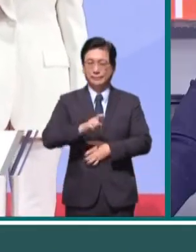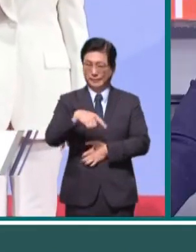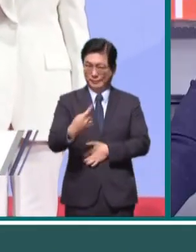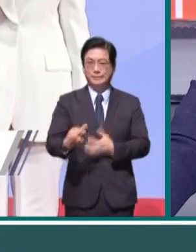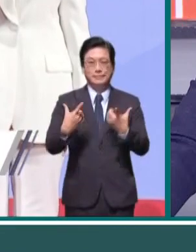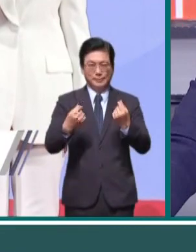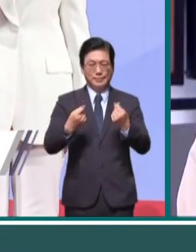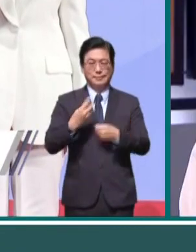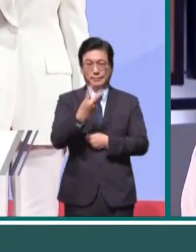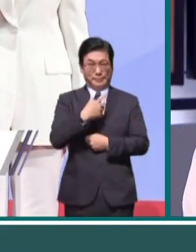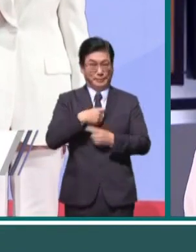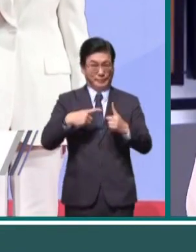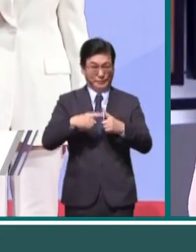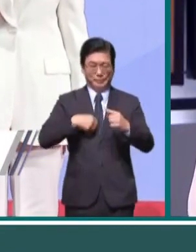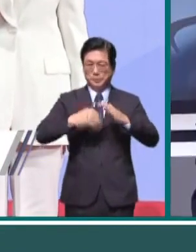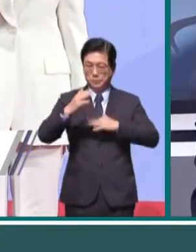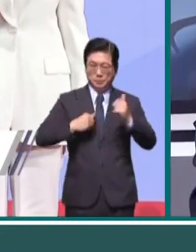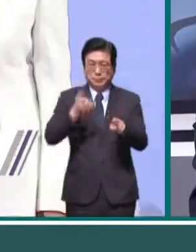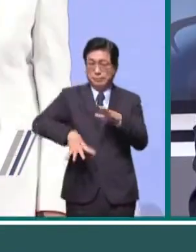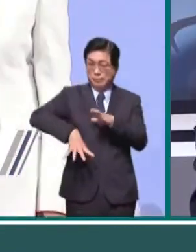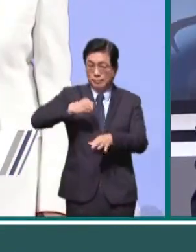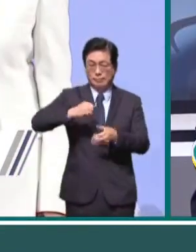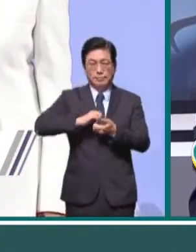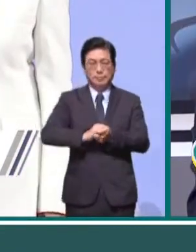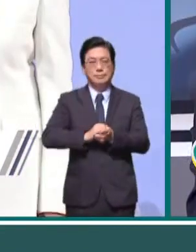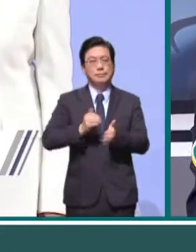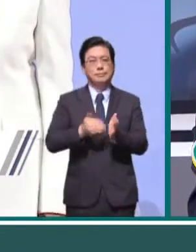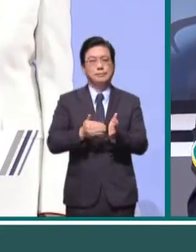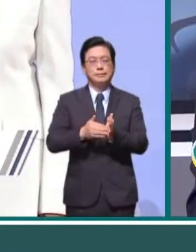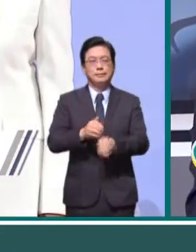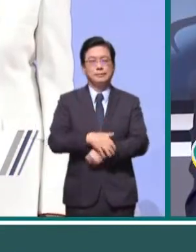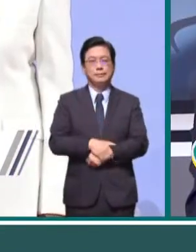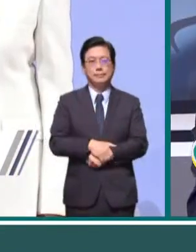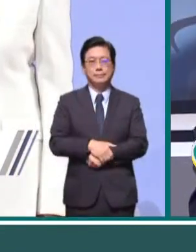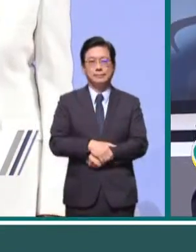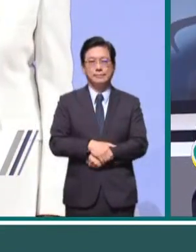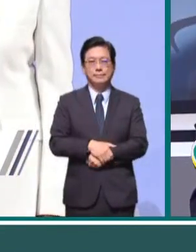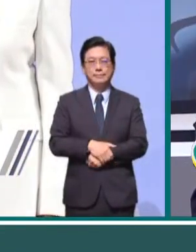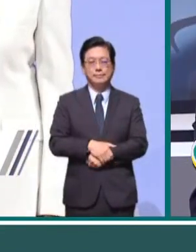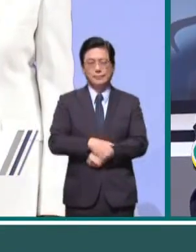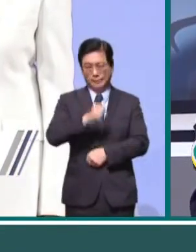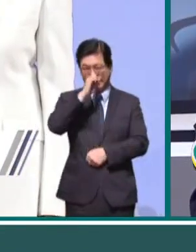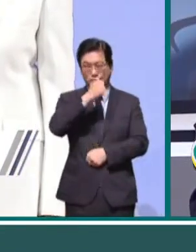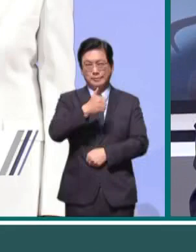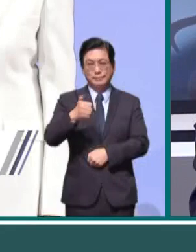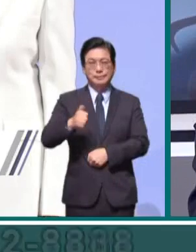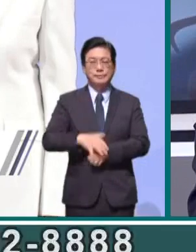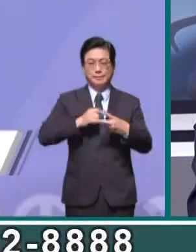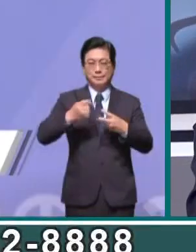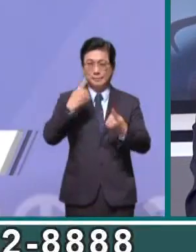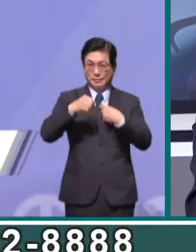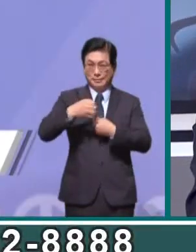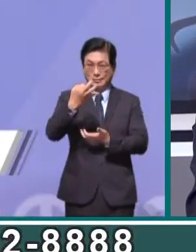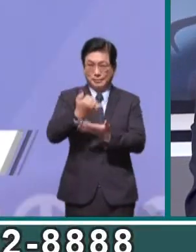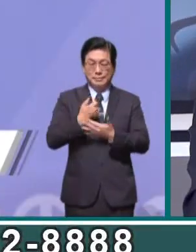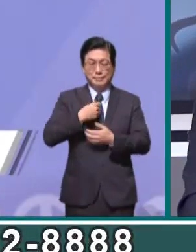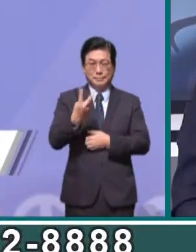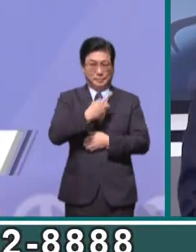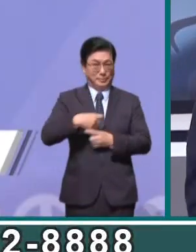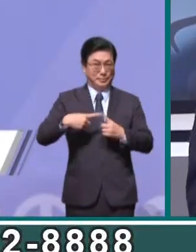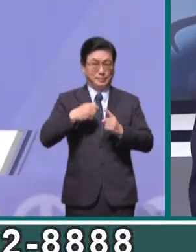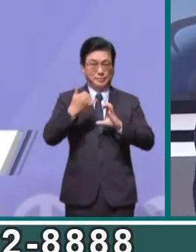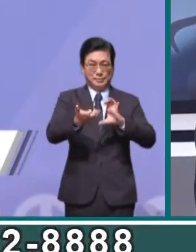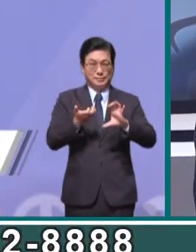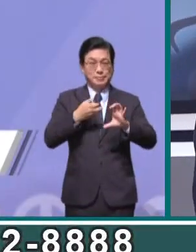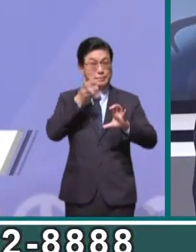我印象中，因为能住矽谷的，其实在美国的美西大概就是高收入人，他基本上也不太对社会住宅可能需求没那么大，所以我